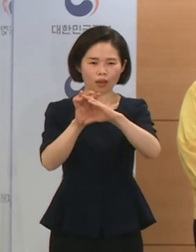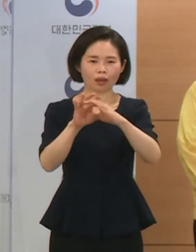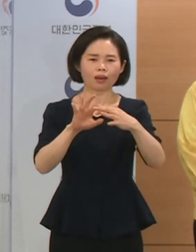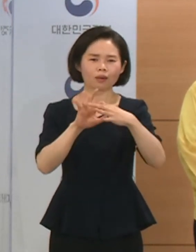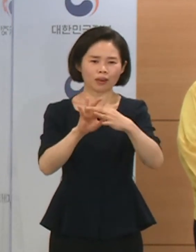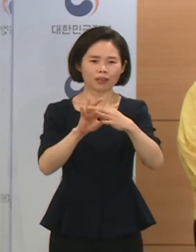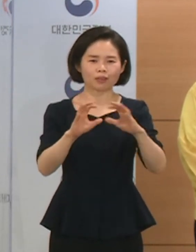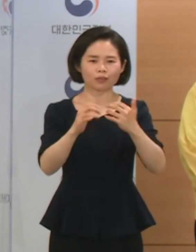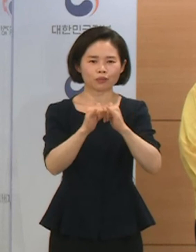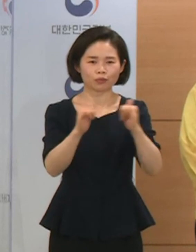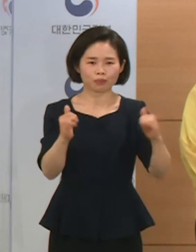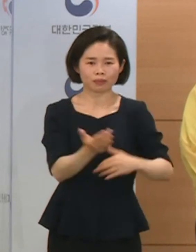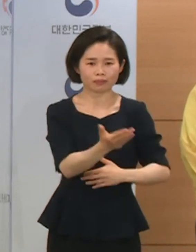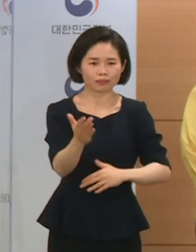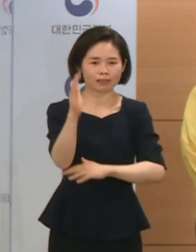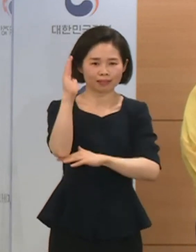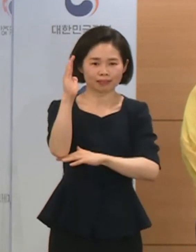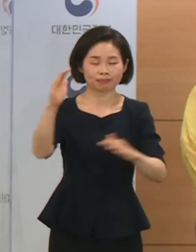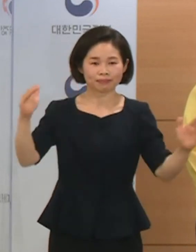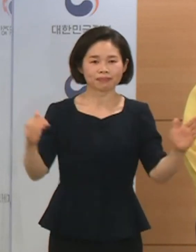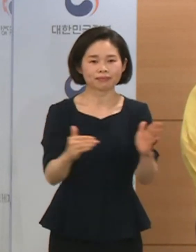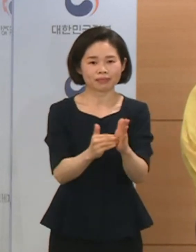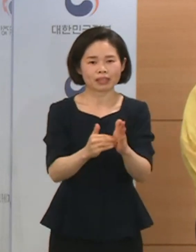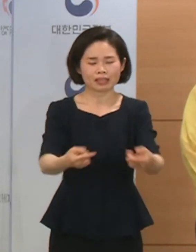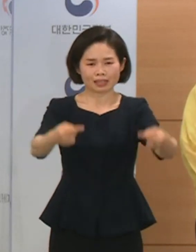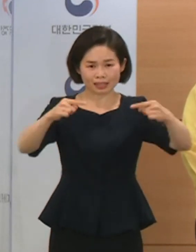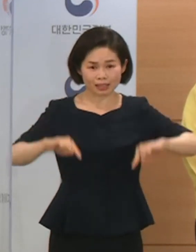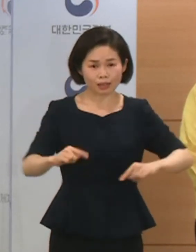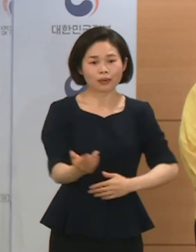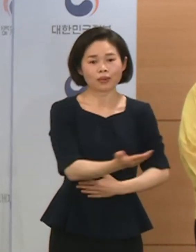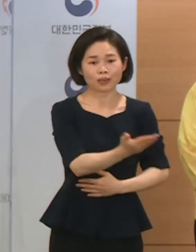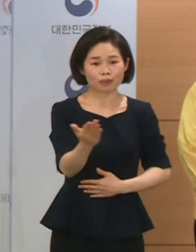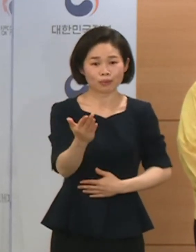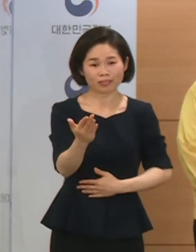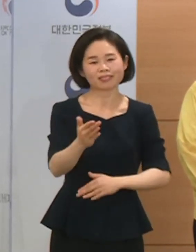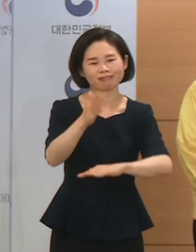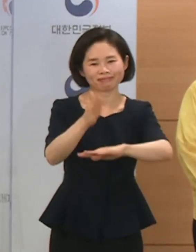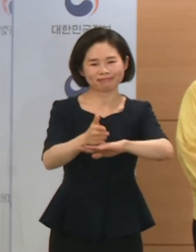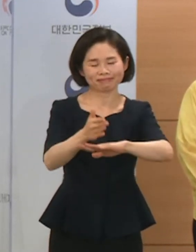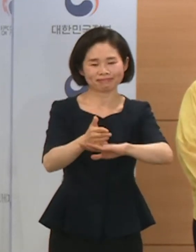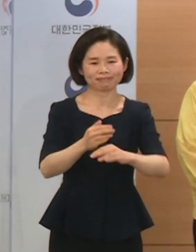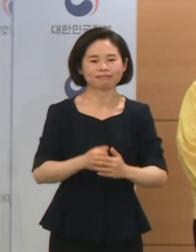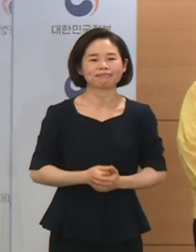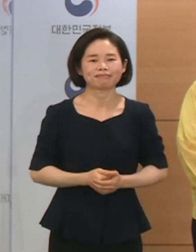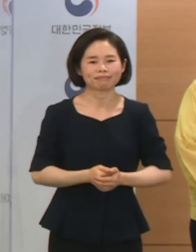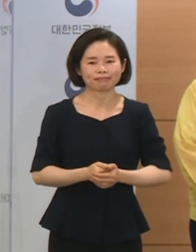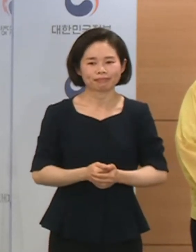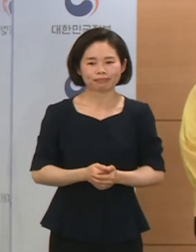대국민 담화문 발표를 마치겠습니다. 참석해 주신 모든 기자분들께 감사드립니다.